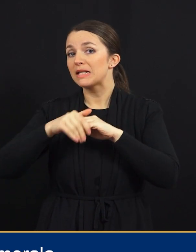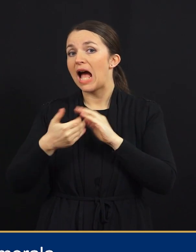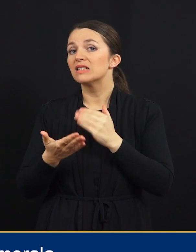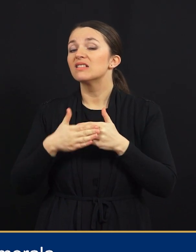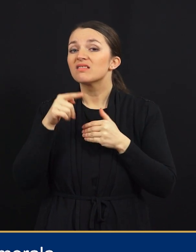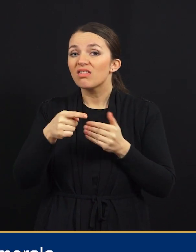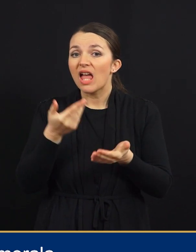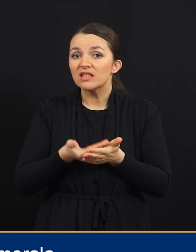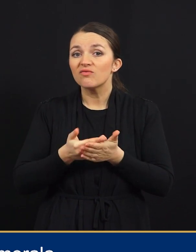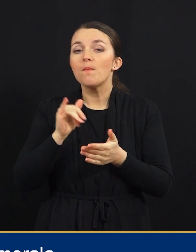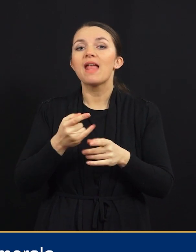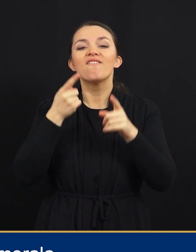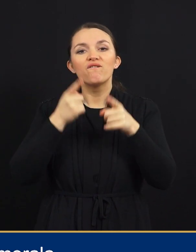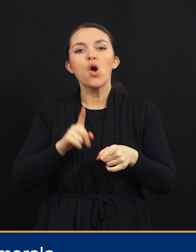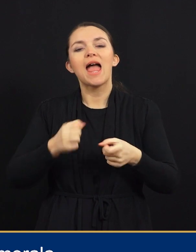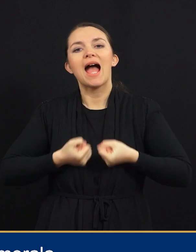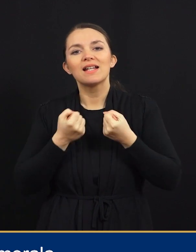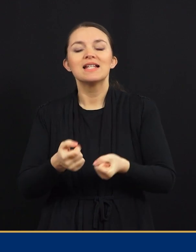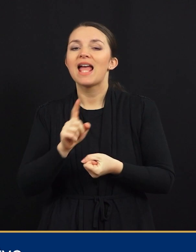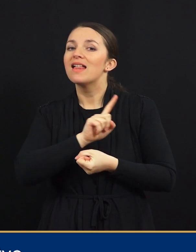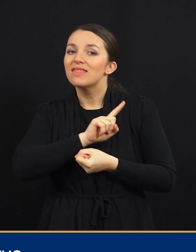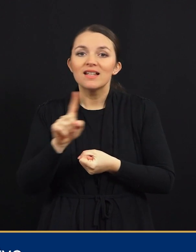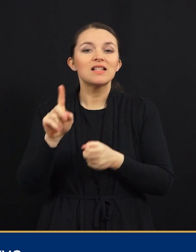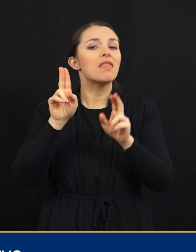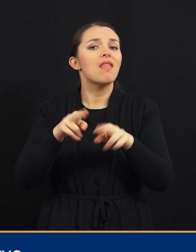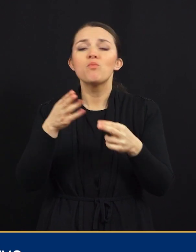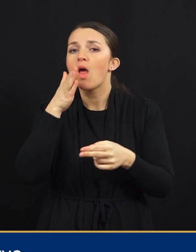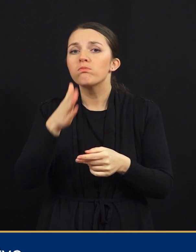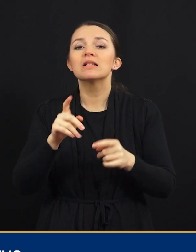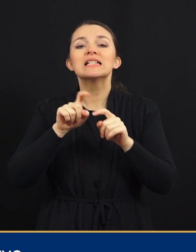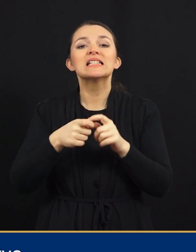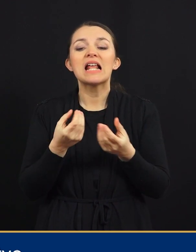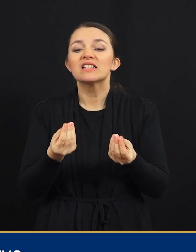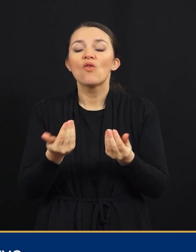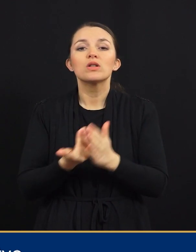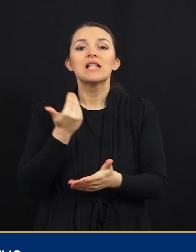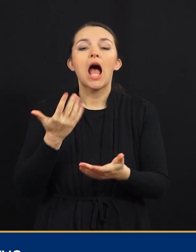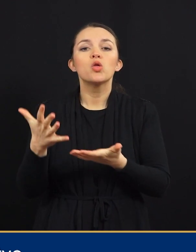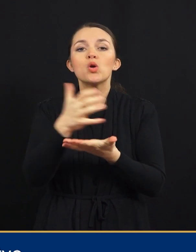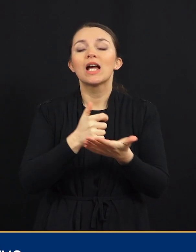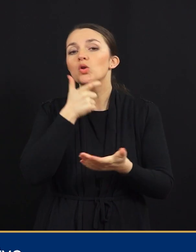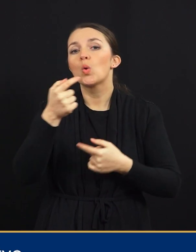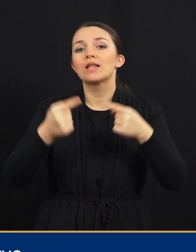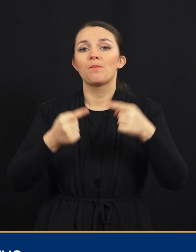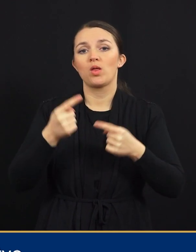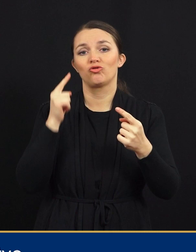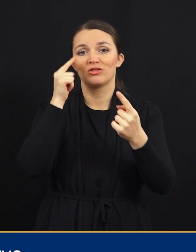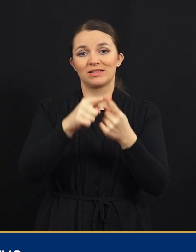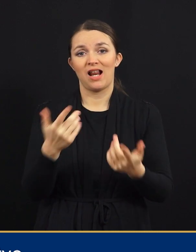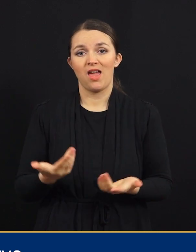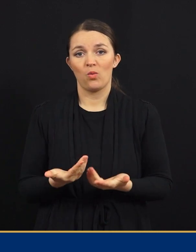z dejstvom, da vojna in agresija nista in ne moreta biti sredstvo za doseganje zunanje političnih